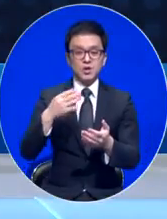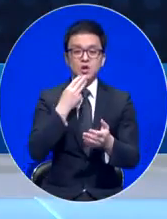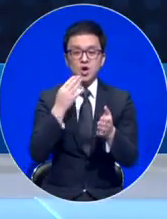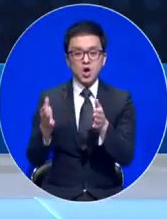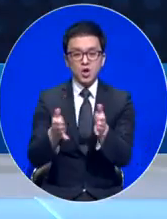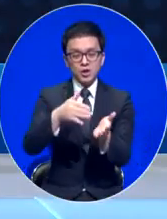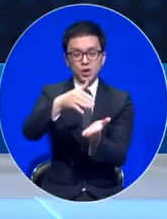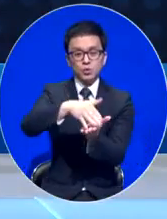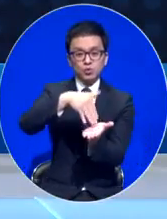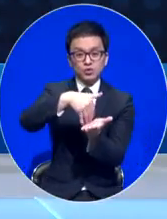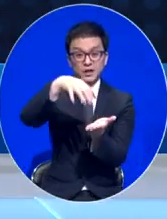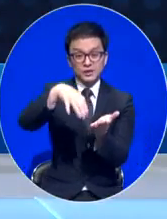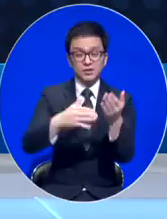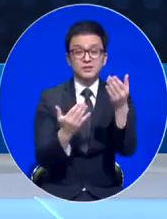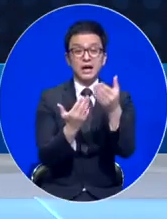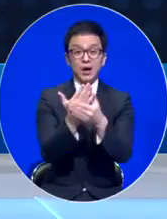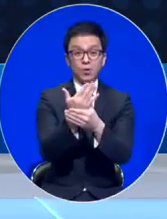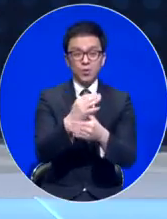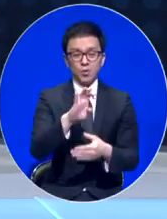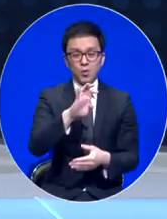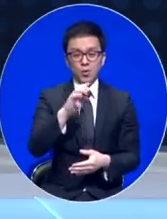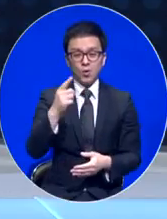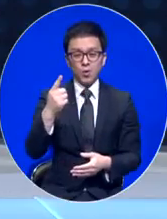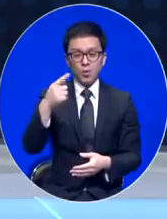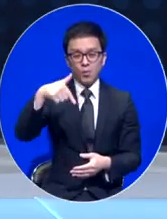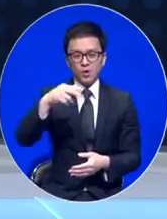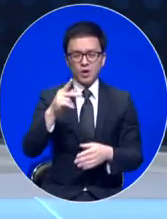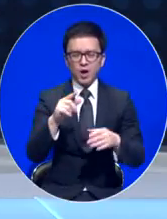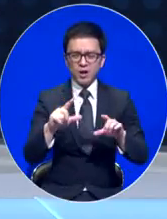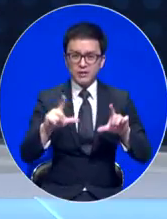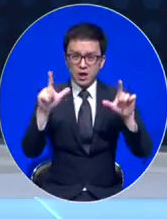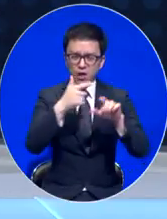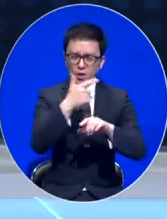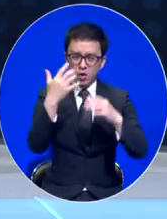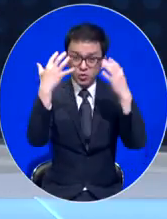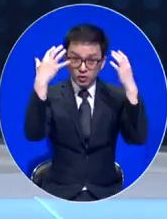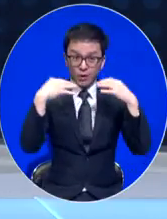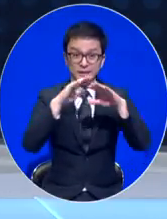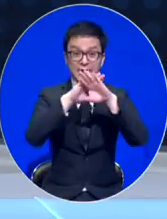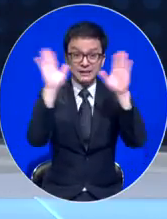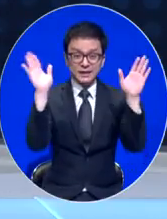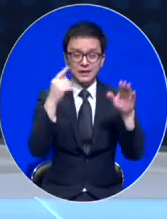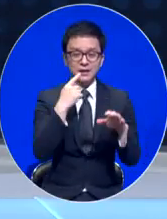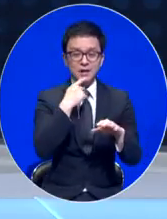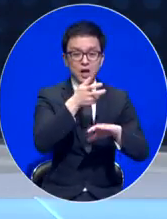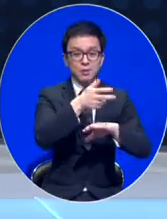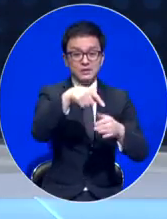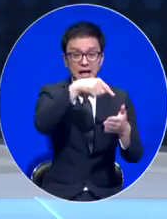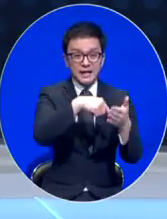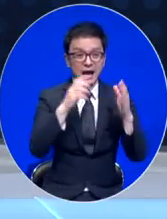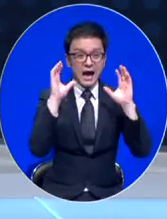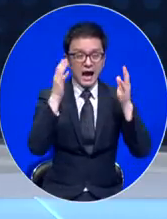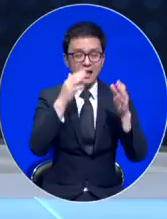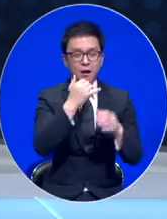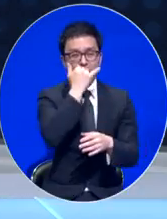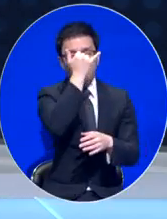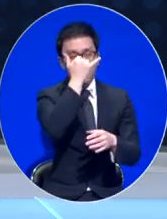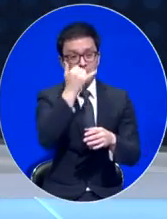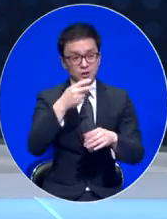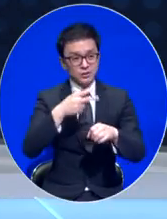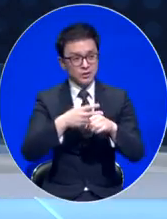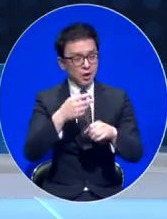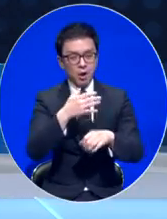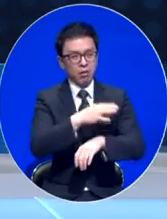차량에서 발생한 사고입니다. 폭염 속에 4살 아이가 통합버스에 7시간이나 갇혀 있다가 사망한 사건이 발생했는데요.